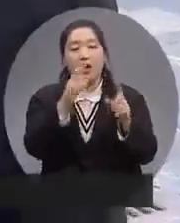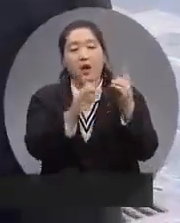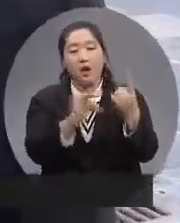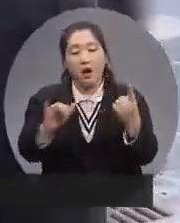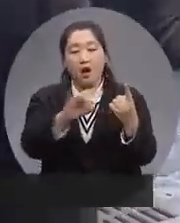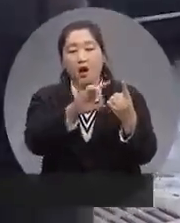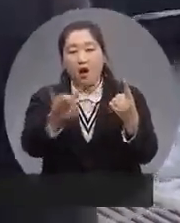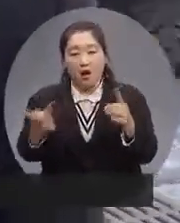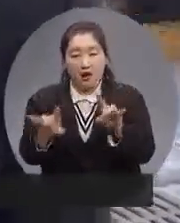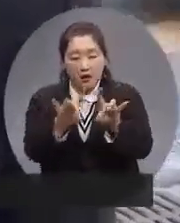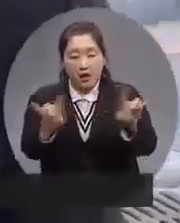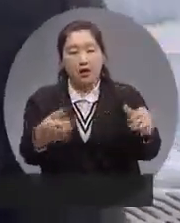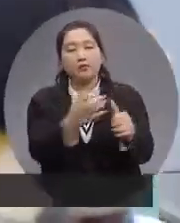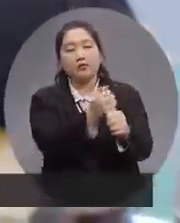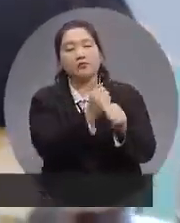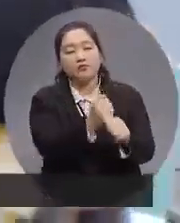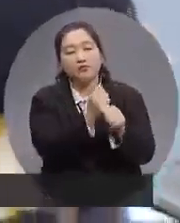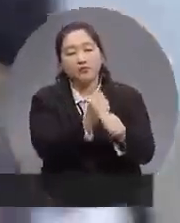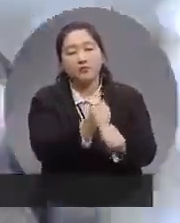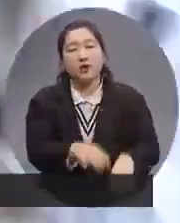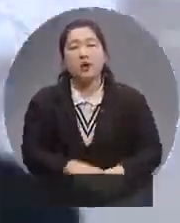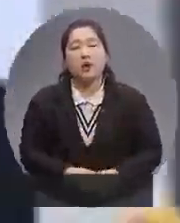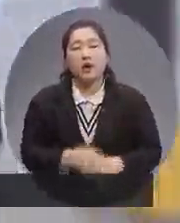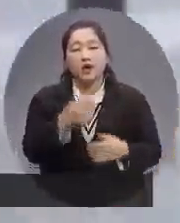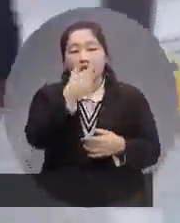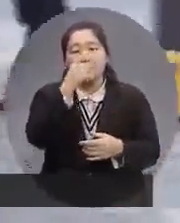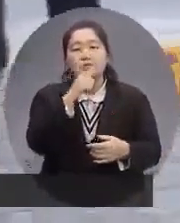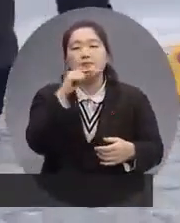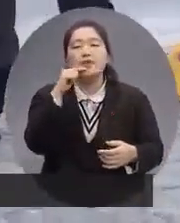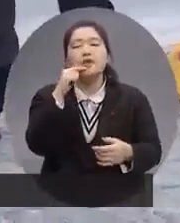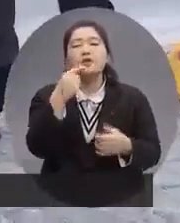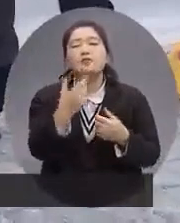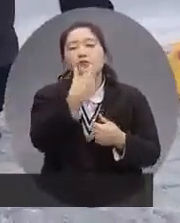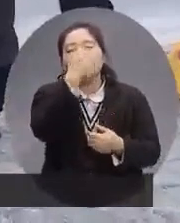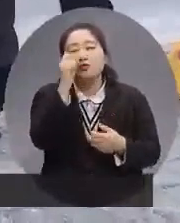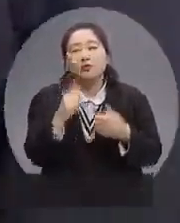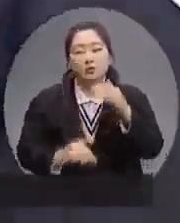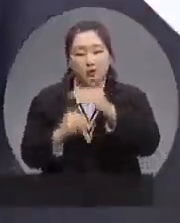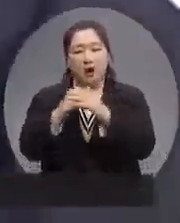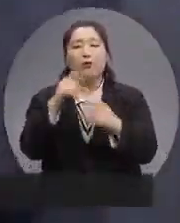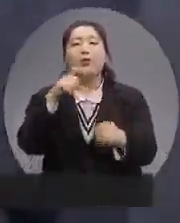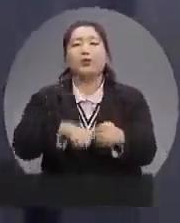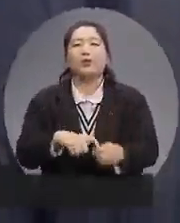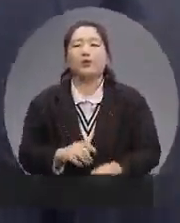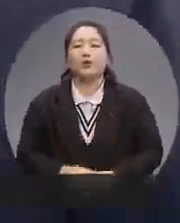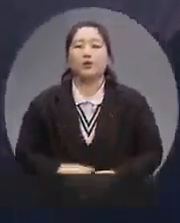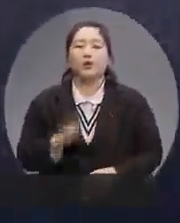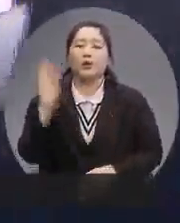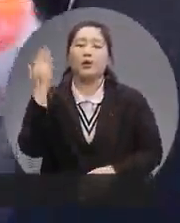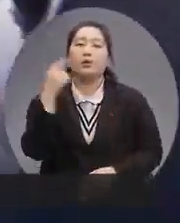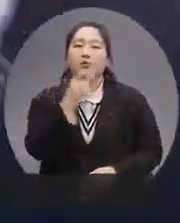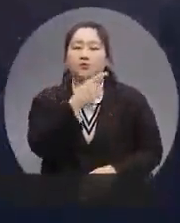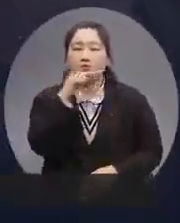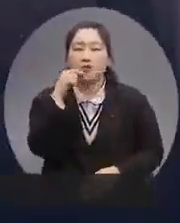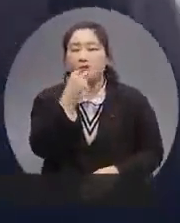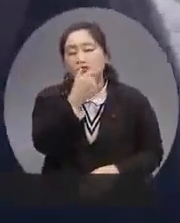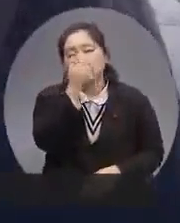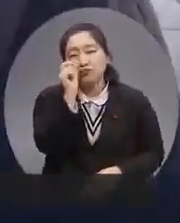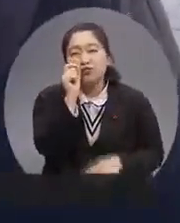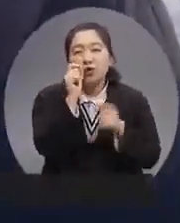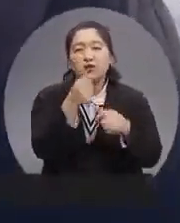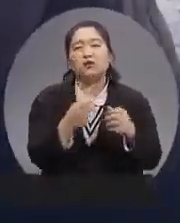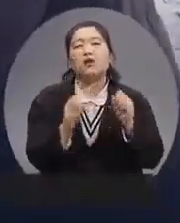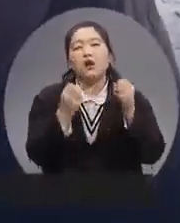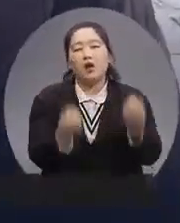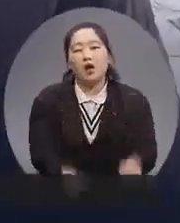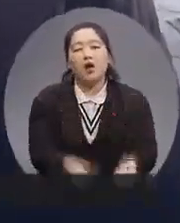명씩 붙잡고 호소합니다. 부족한 혈액을 구하기 위해서입니다. 요즘 혈액이 좀 많이 부족해서 저희가 나와서